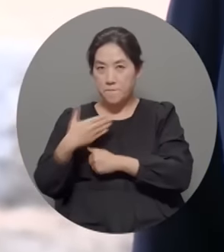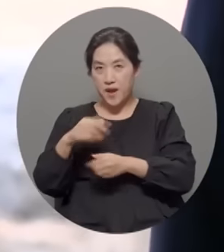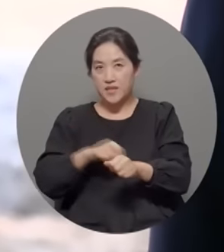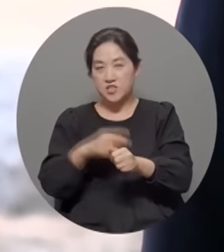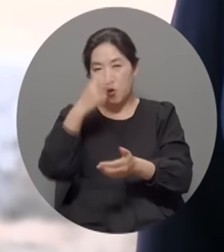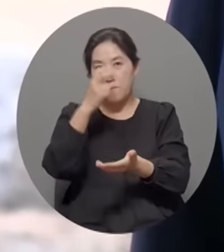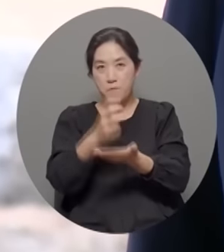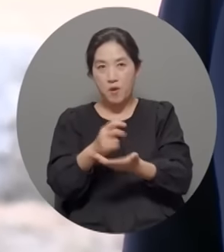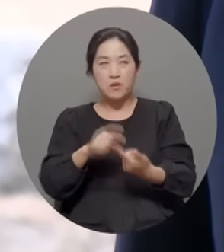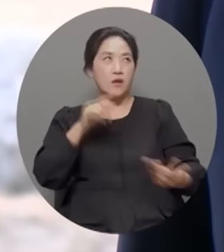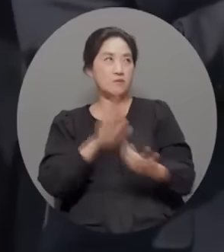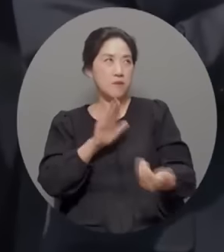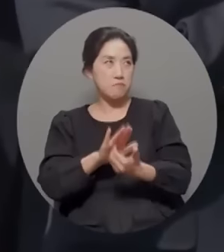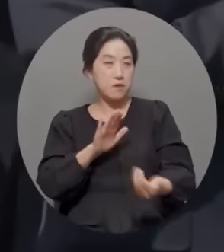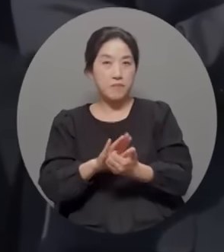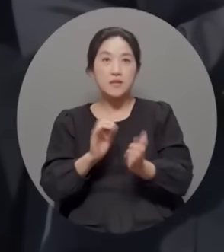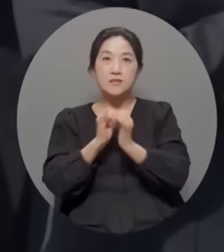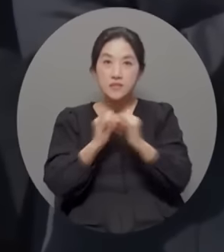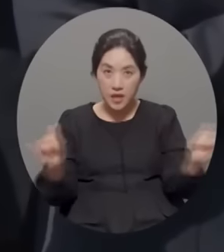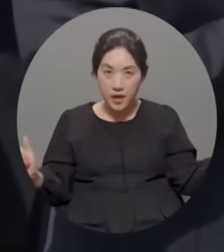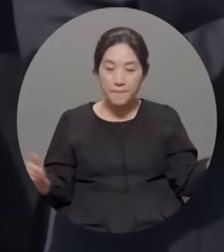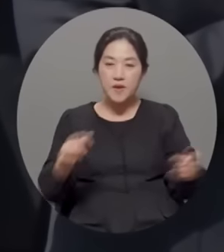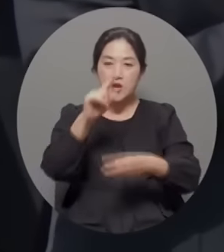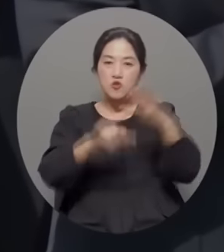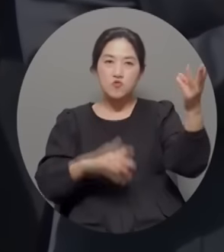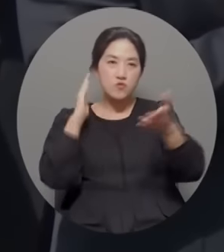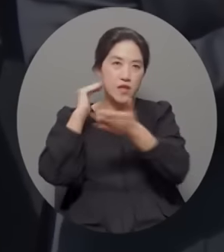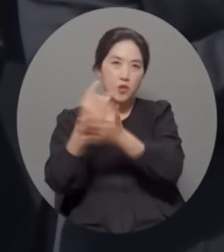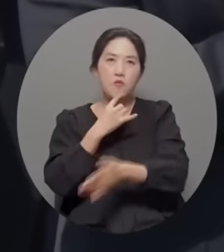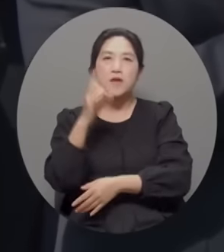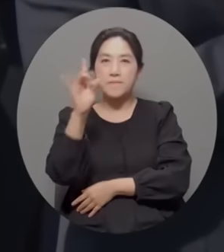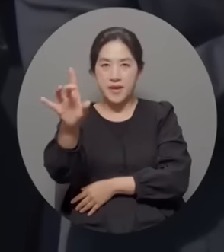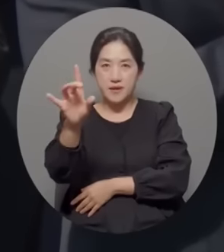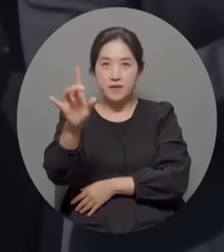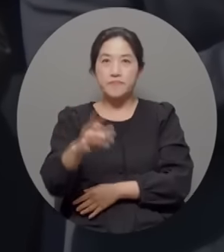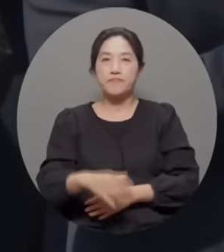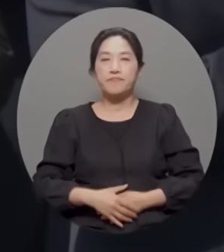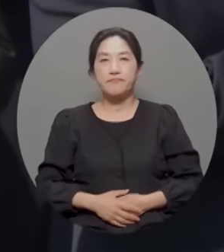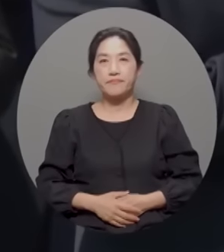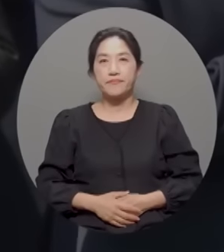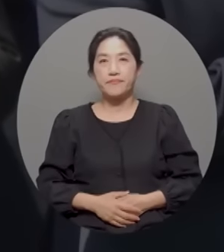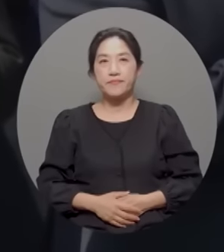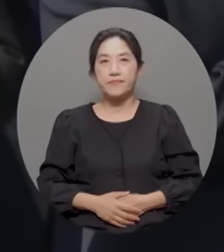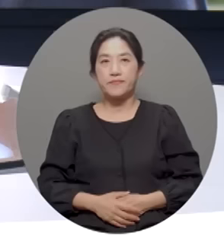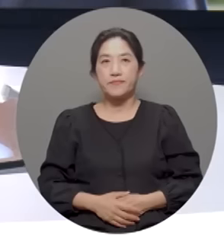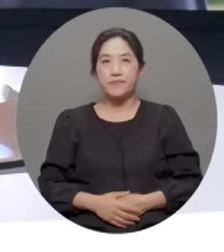특검법을 연거푸 거부한 건 윤석열 대통령이 유일합니다. MBC 뉴스 조희원입니다.